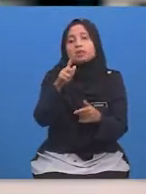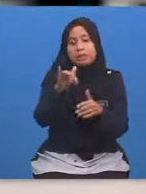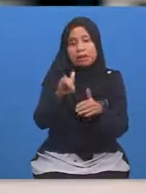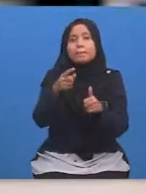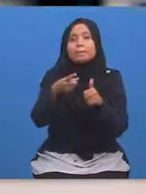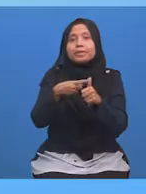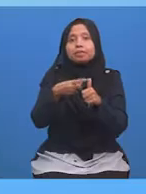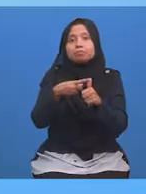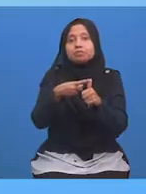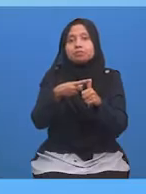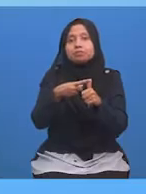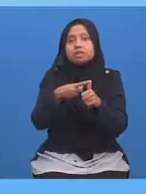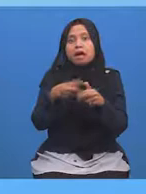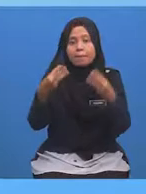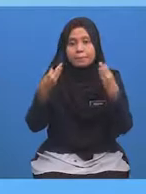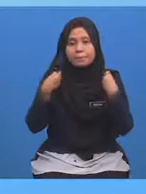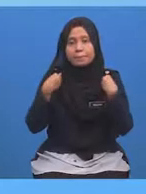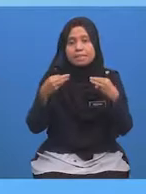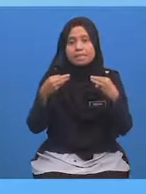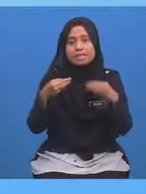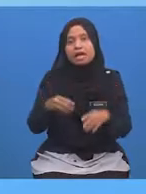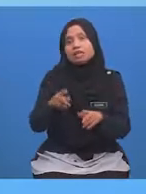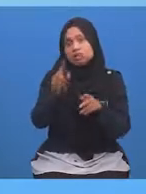pertama iaitu milikan tunggal.